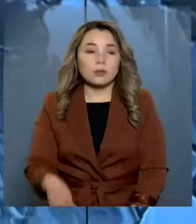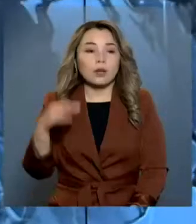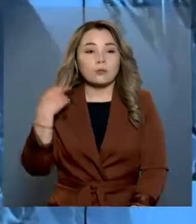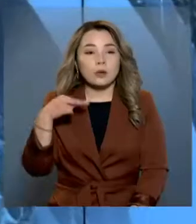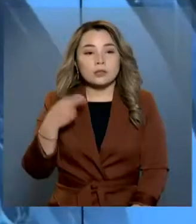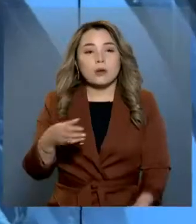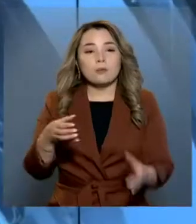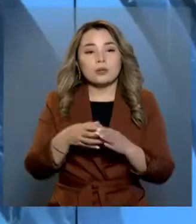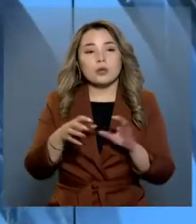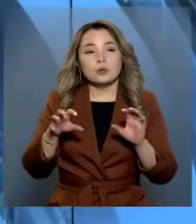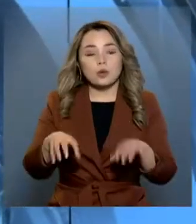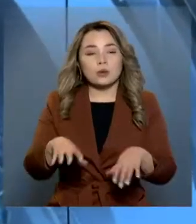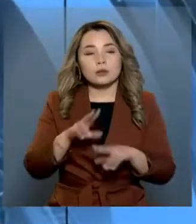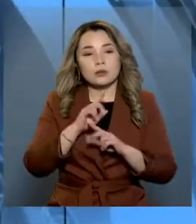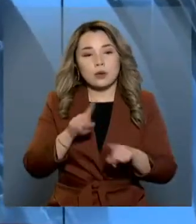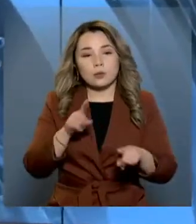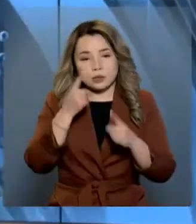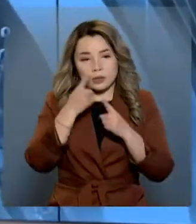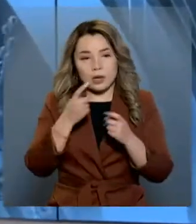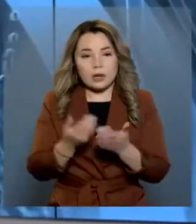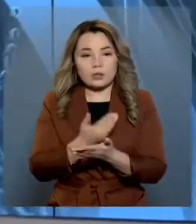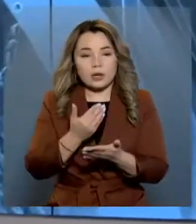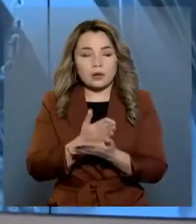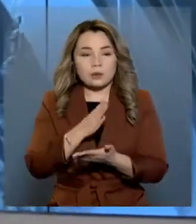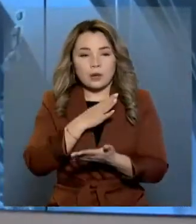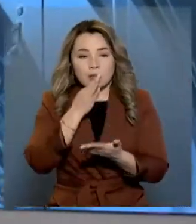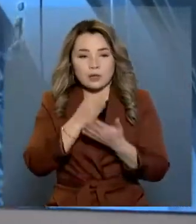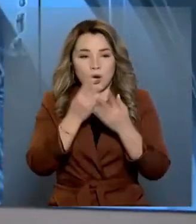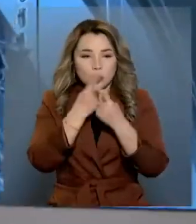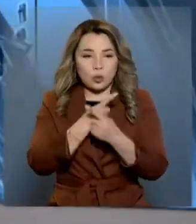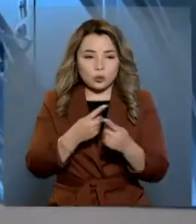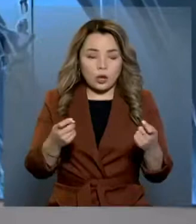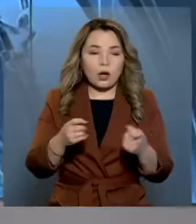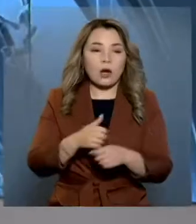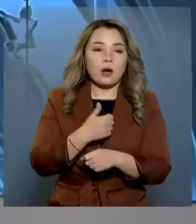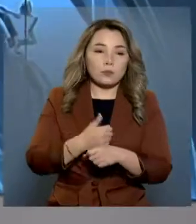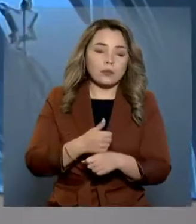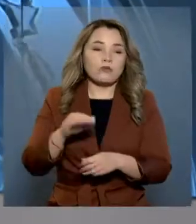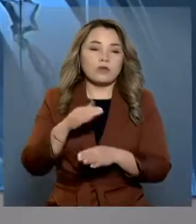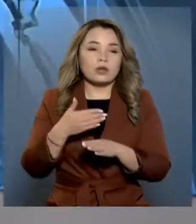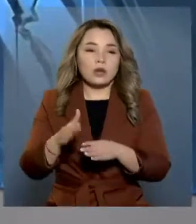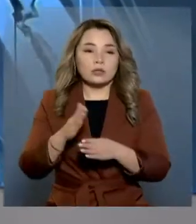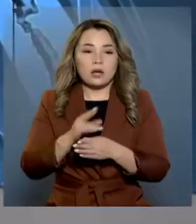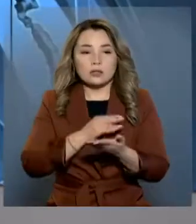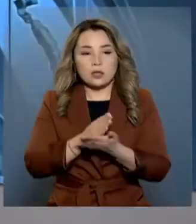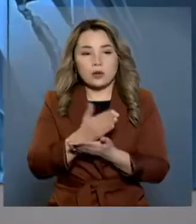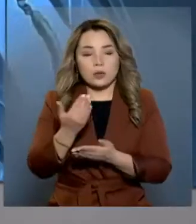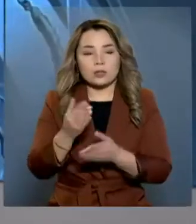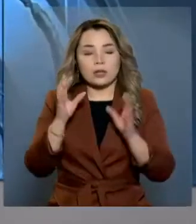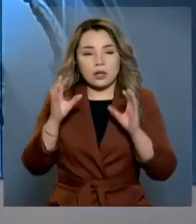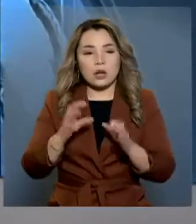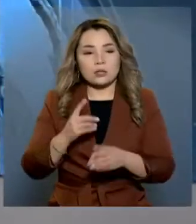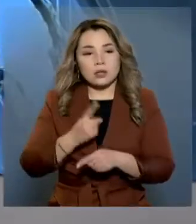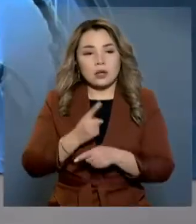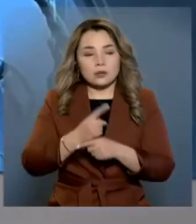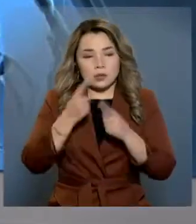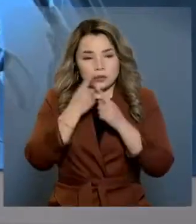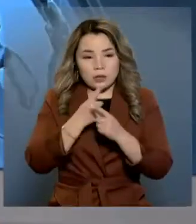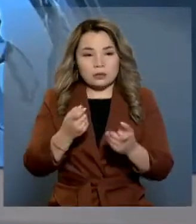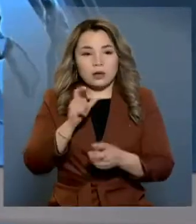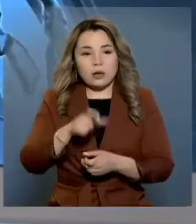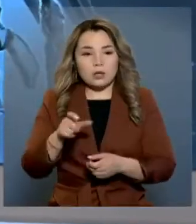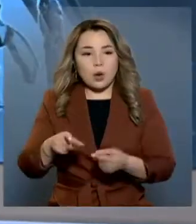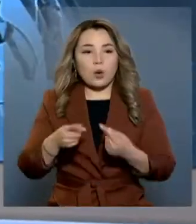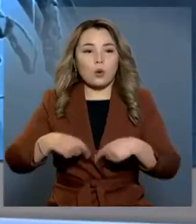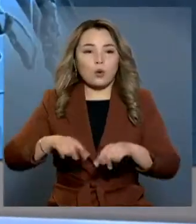Президент партияның төрағасы болмайтынын жолдауда мәлімдеді. Әкімдер мен олардың орынбасарларына, партия филиалдарына қызмет атқаруға заңды түрде тыйым салынады.